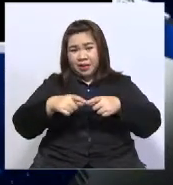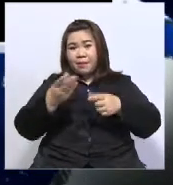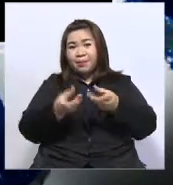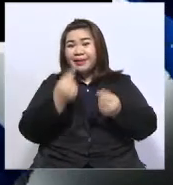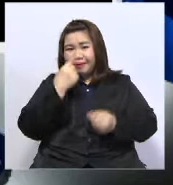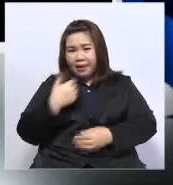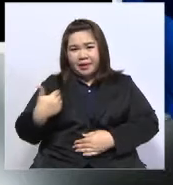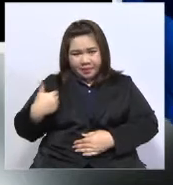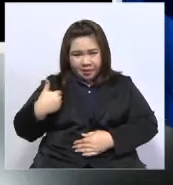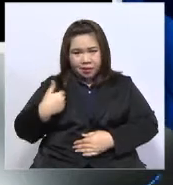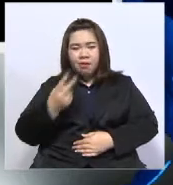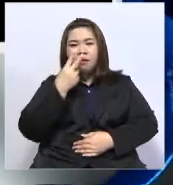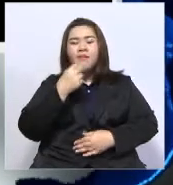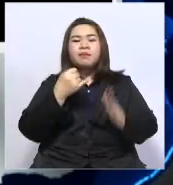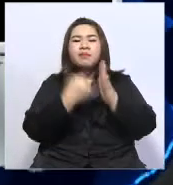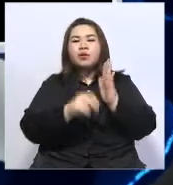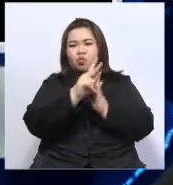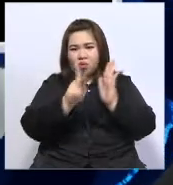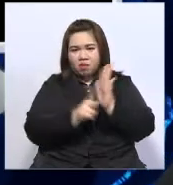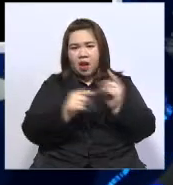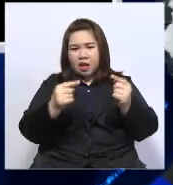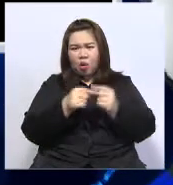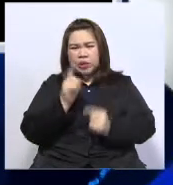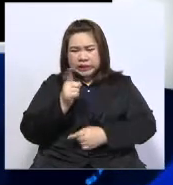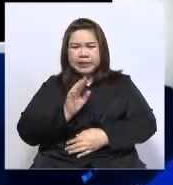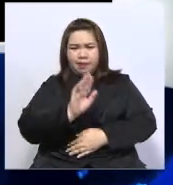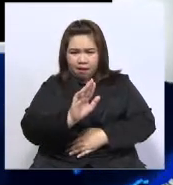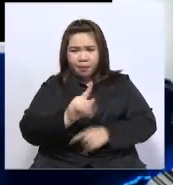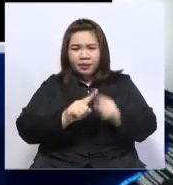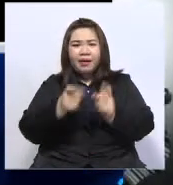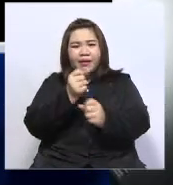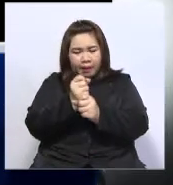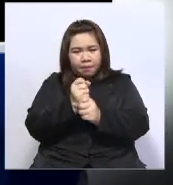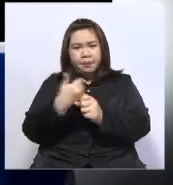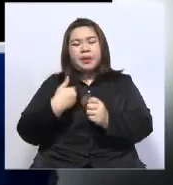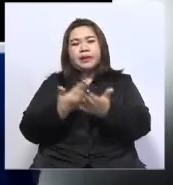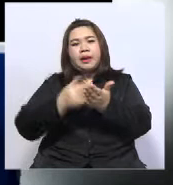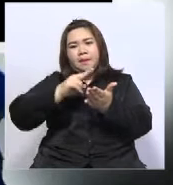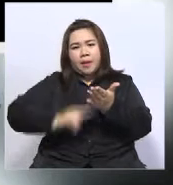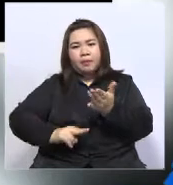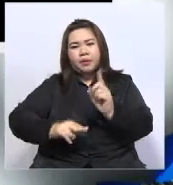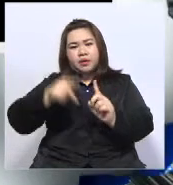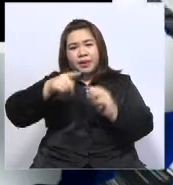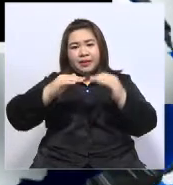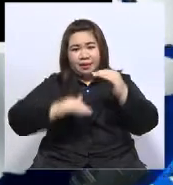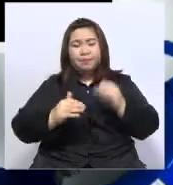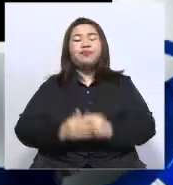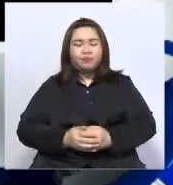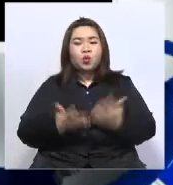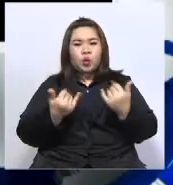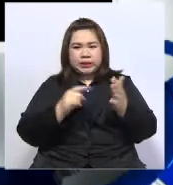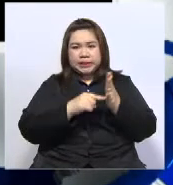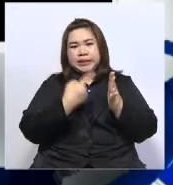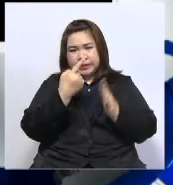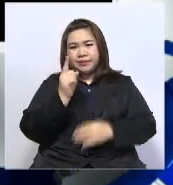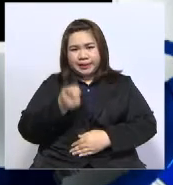คามผดตามพระราชปัญญาิจราจรทางบก เข้าหาฝ่าฝื้นเครื่องหมายบนพื้นทาง อัตราโทษปรับนั้นไม่เกิน 1,000 บาทหวนน